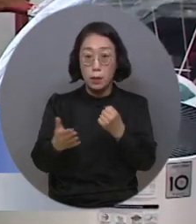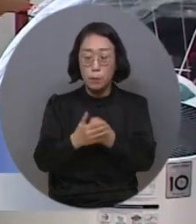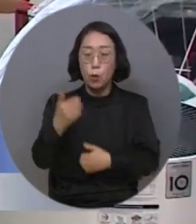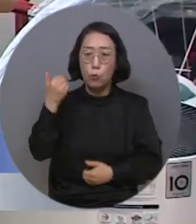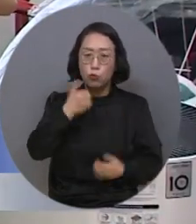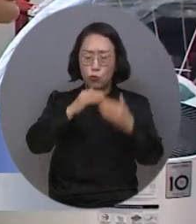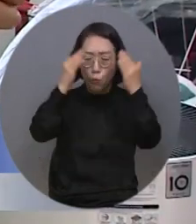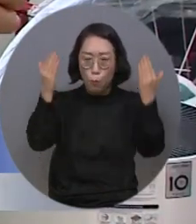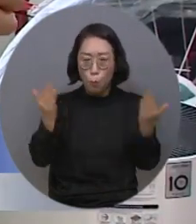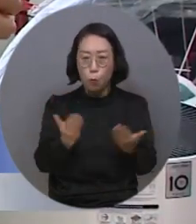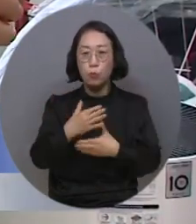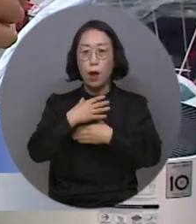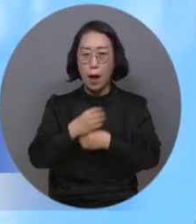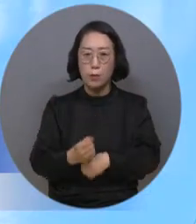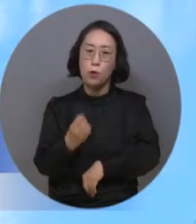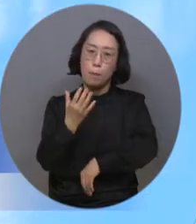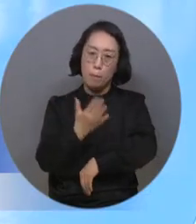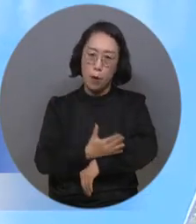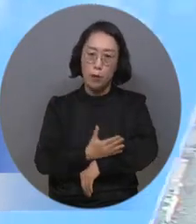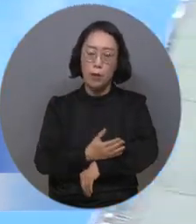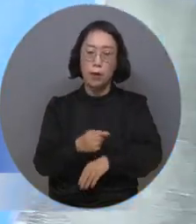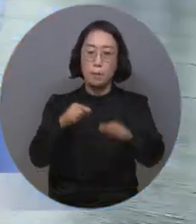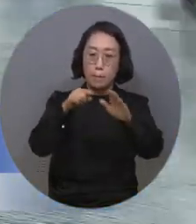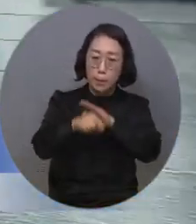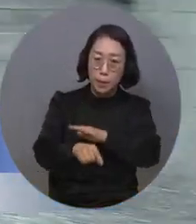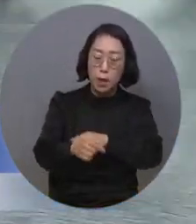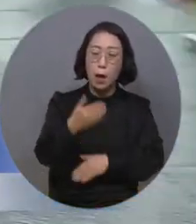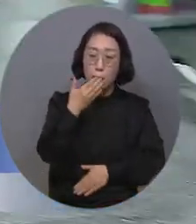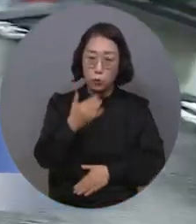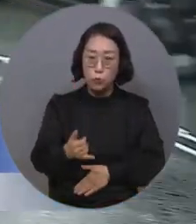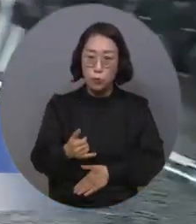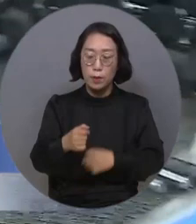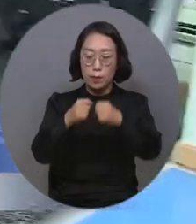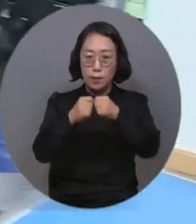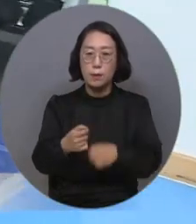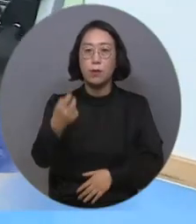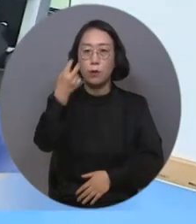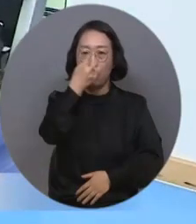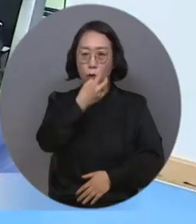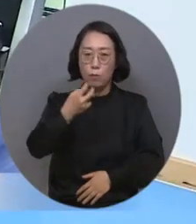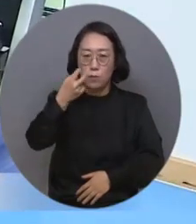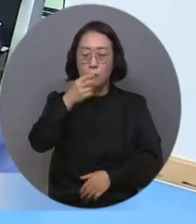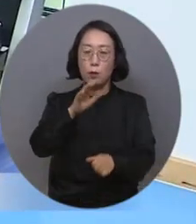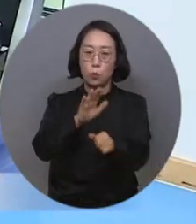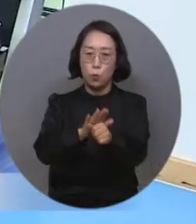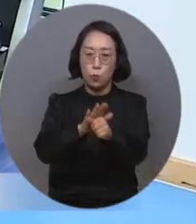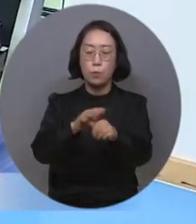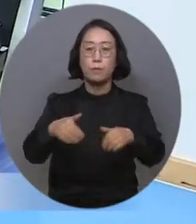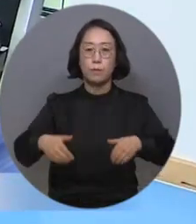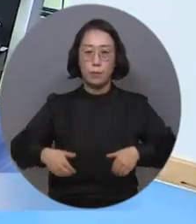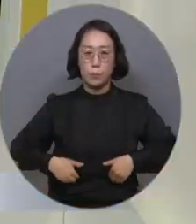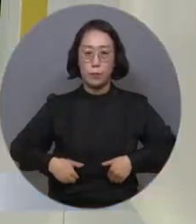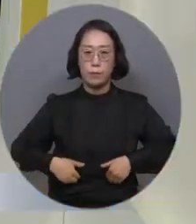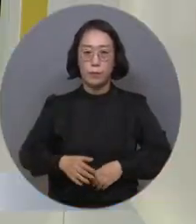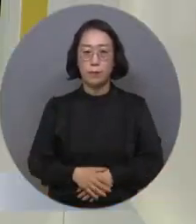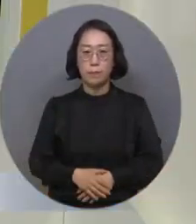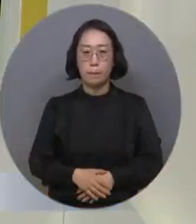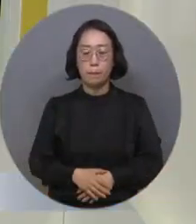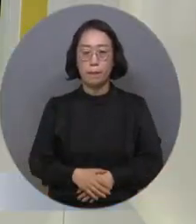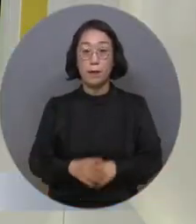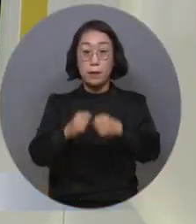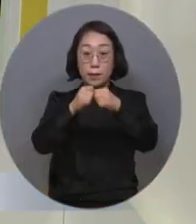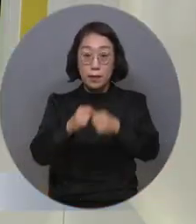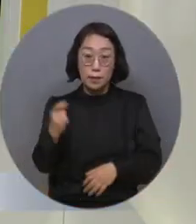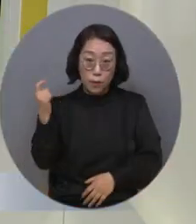안전하고 편리하게 이용할 수 있도록 다시 한번 세심한 점검이 필요 해 보입니다 더